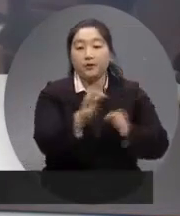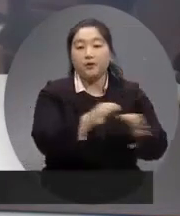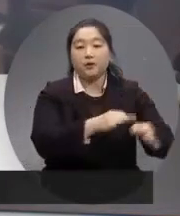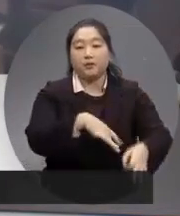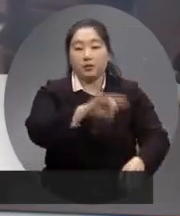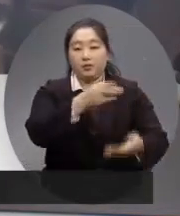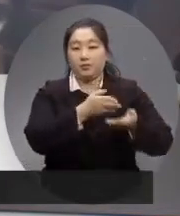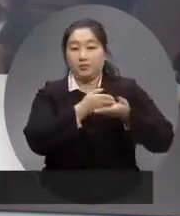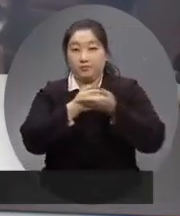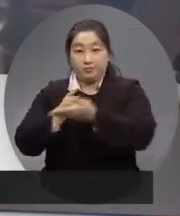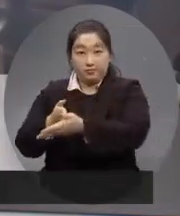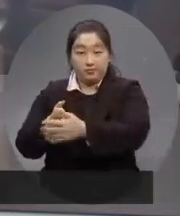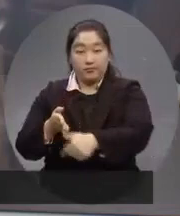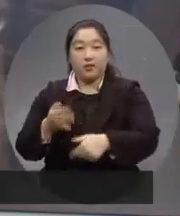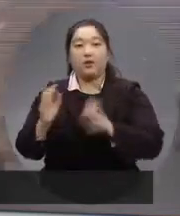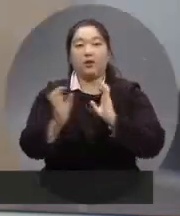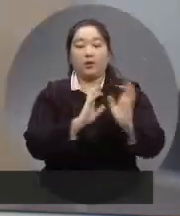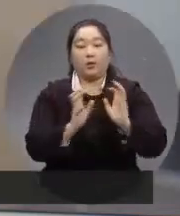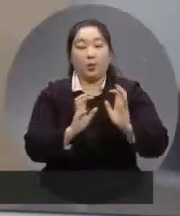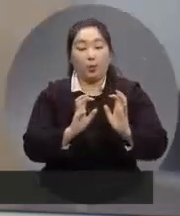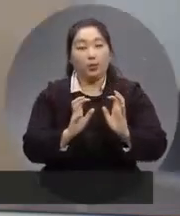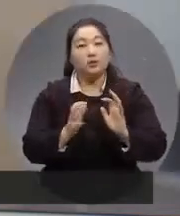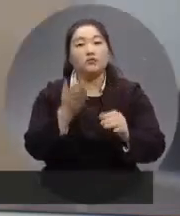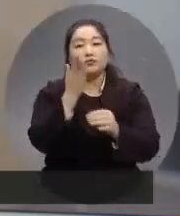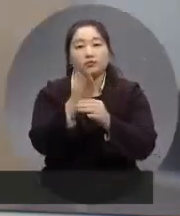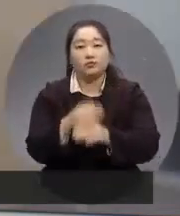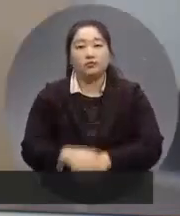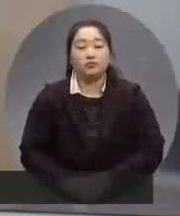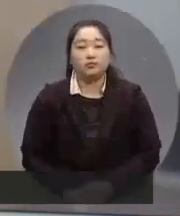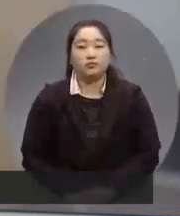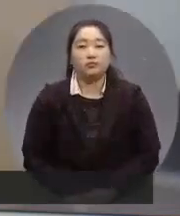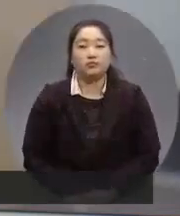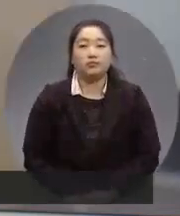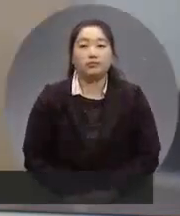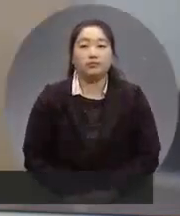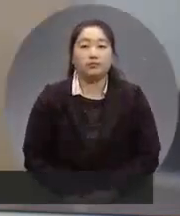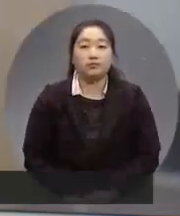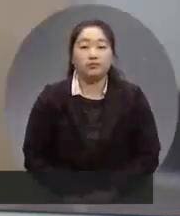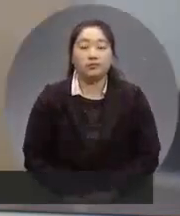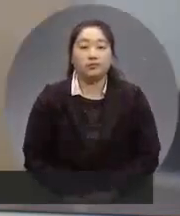나서 제안을 하면서 논의가 급물살을 타고 있습니다. 조미애 기자입니다.